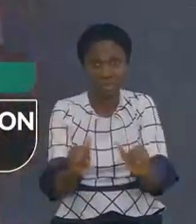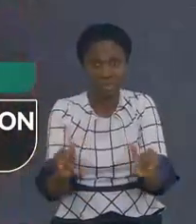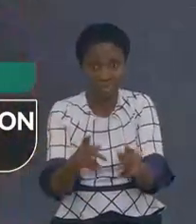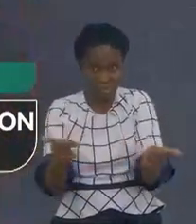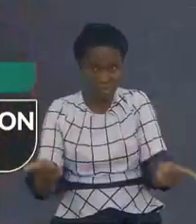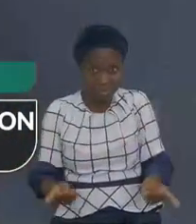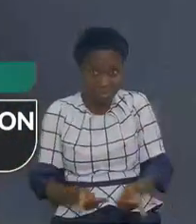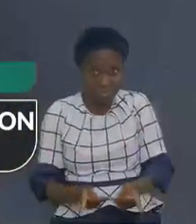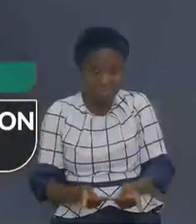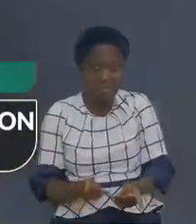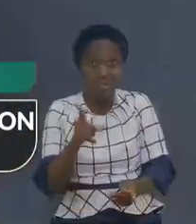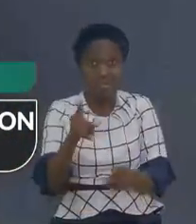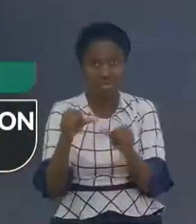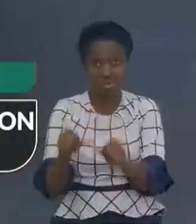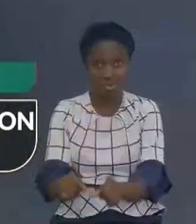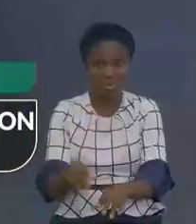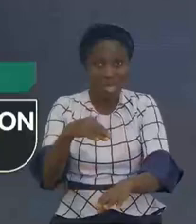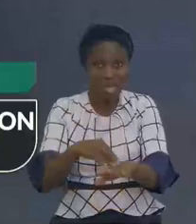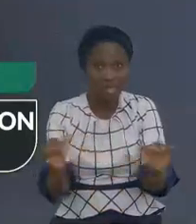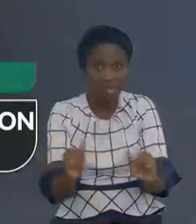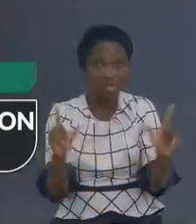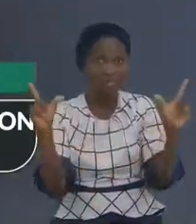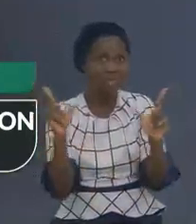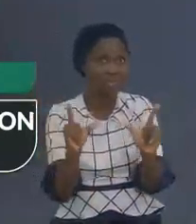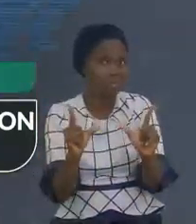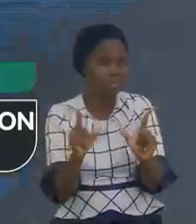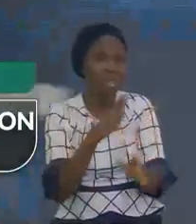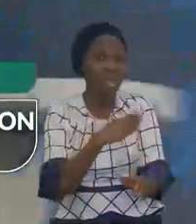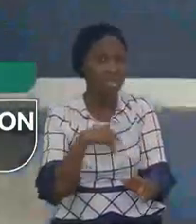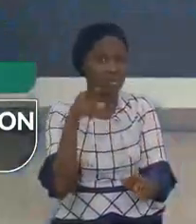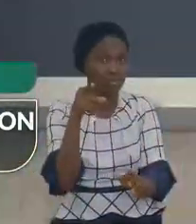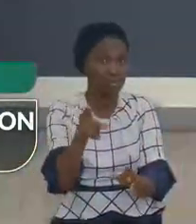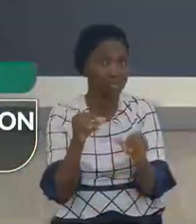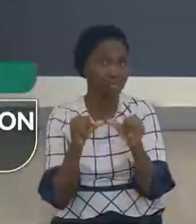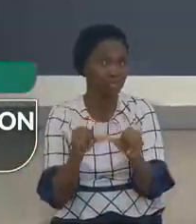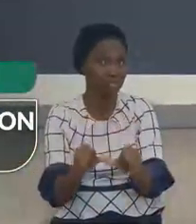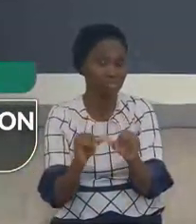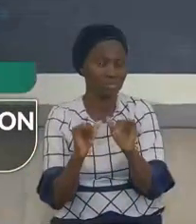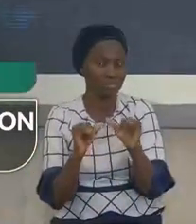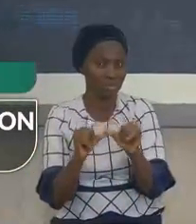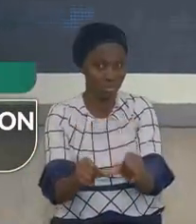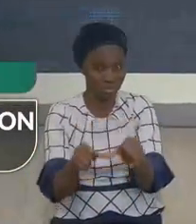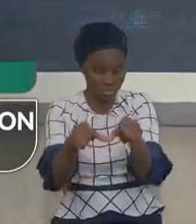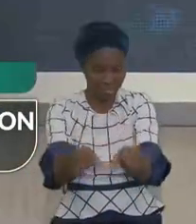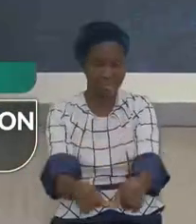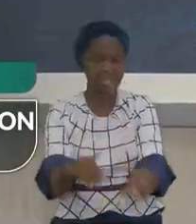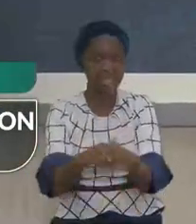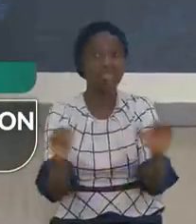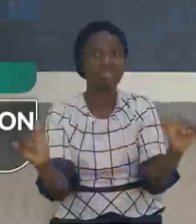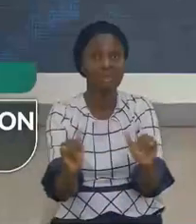niveau. Tu es resté dans la même situation. Tu es resté dans le même